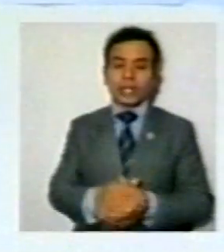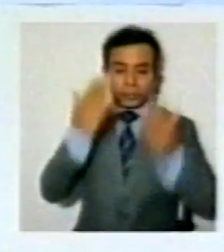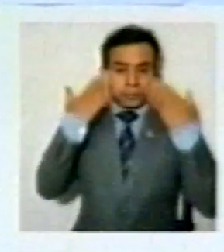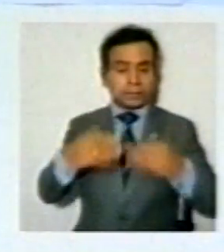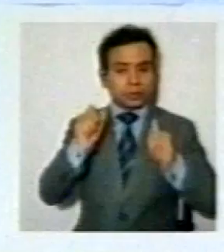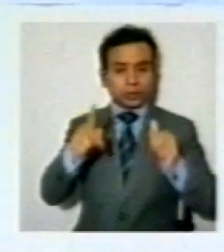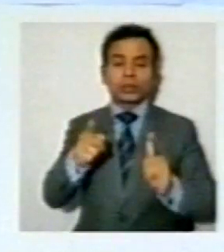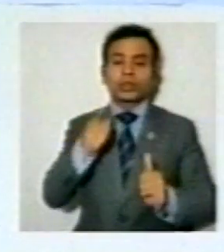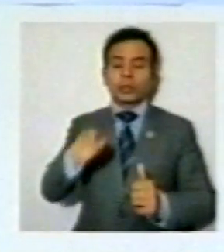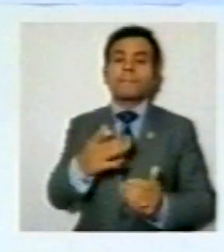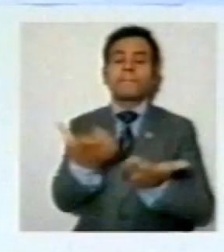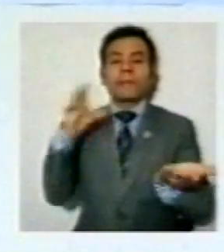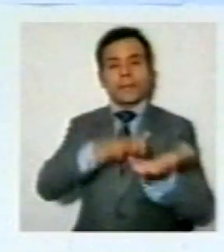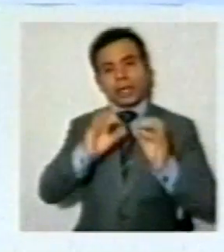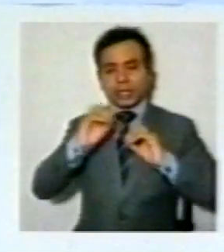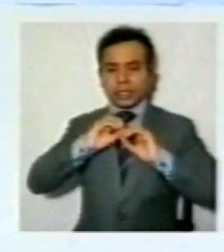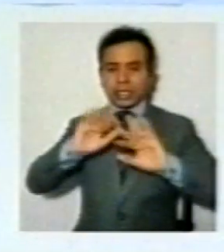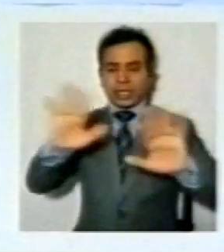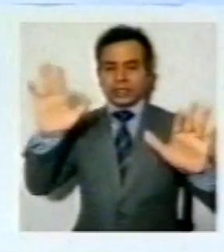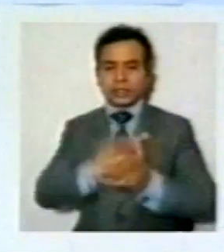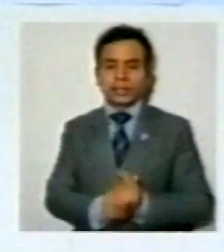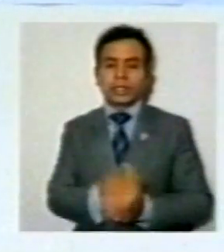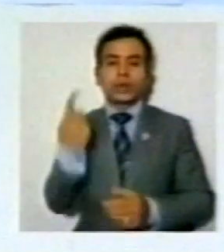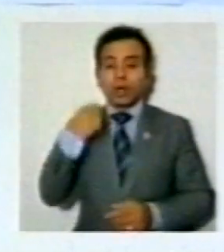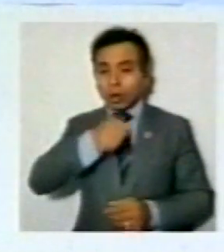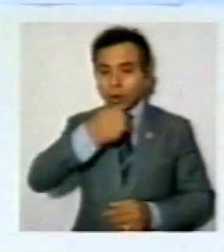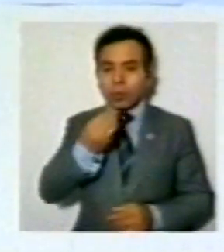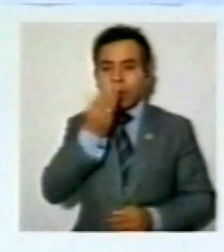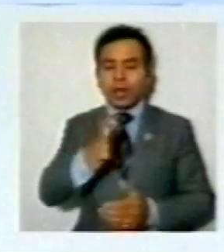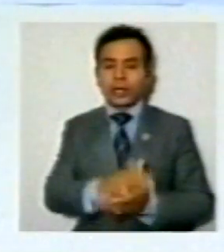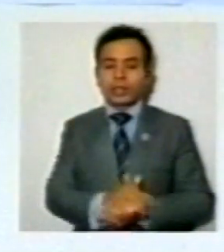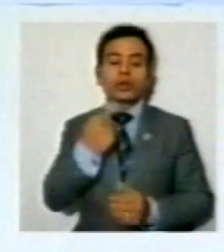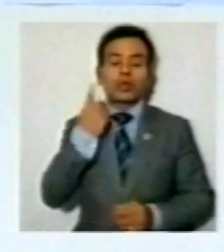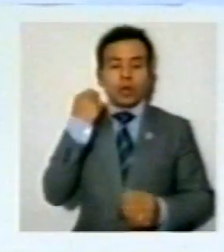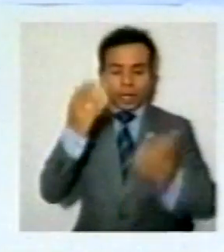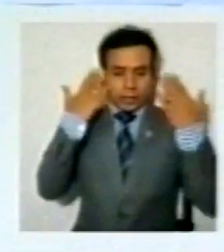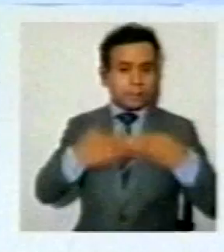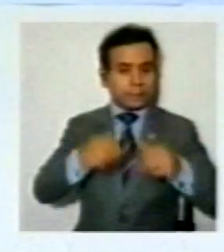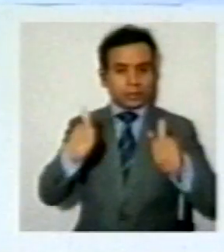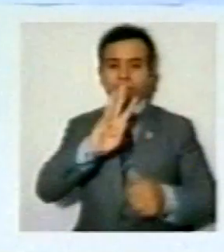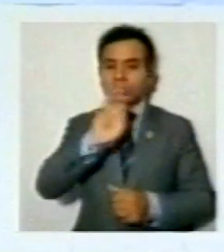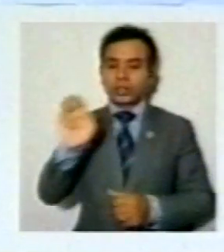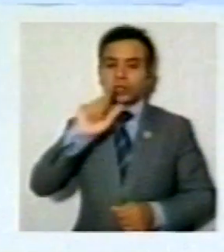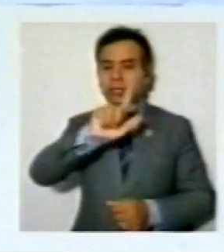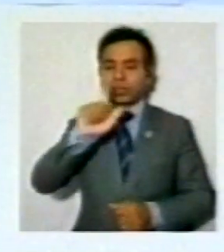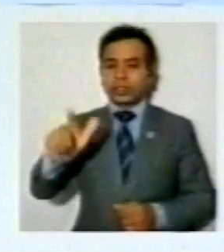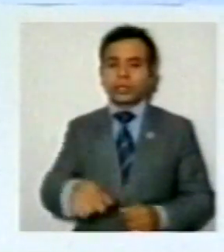জন। গতকালও সুস্থ হওয়ার সংখ্যাটা আমরা প্রেস রিলিজে দিয়েছিলাম কিন্তু ব্রিফিংয়ের সময় বলিনি। গতকাল